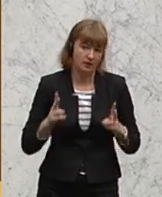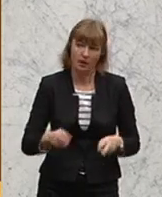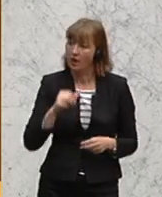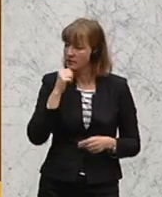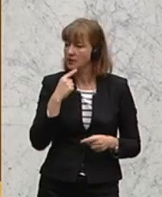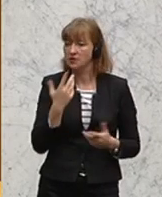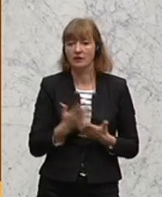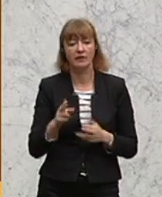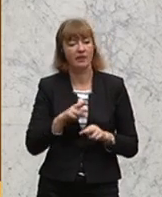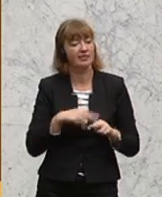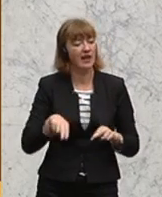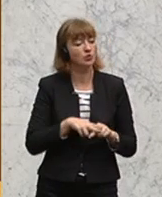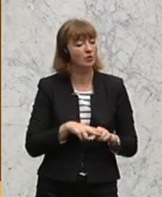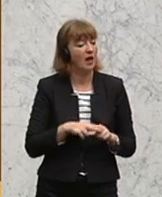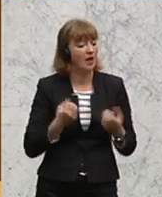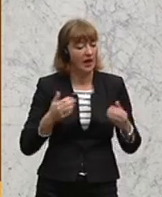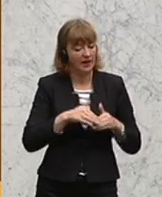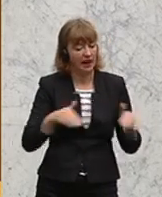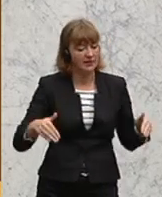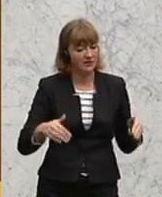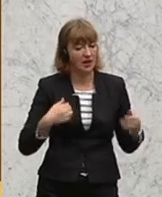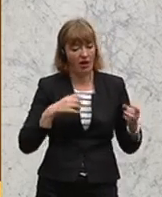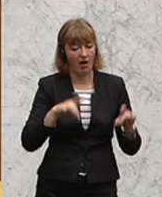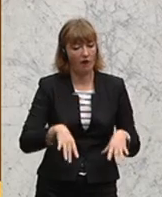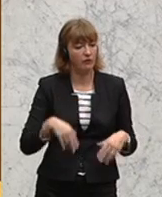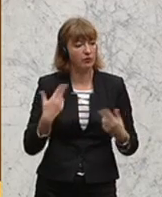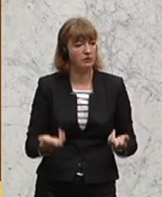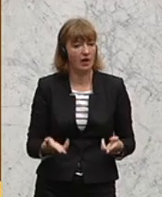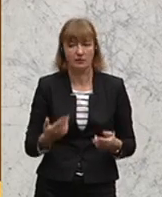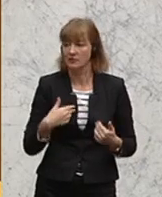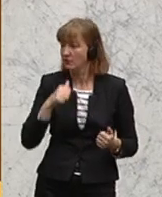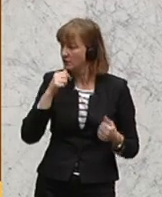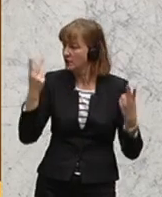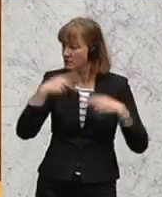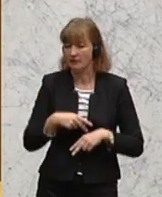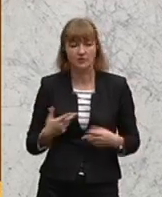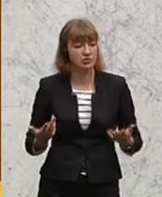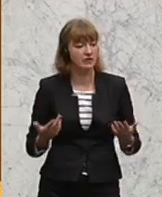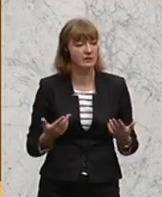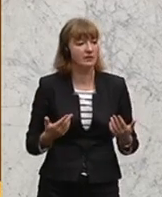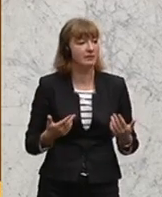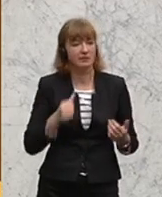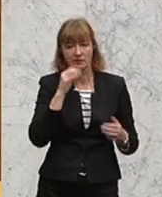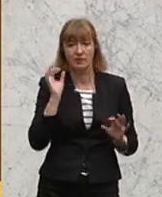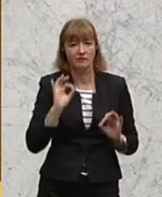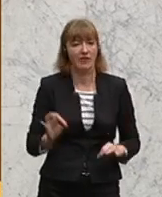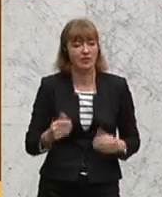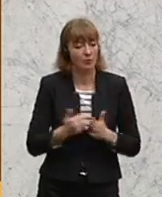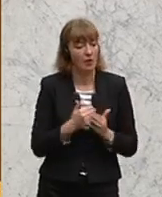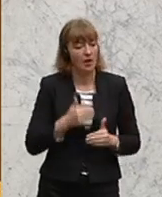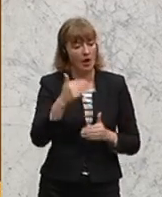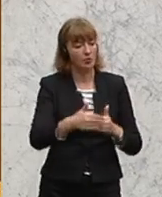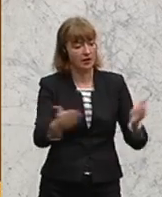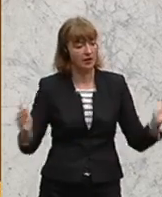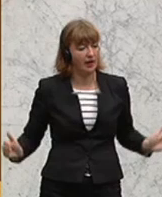nicht sagen, wir geben nationale Grenzen auf und gleichzeitig sind wir nicht bereit und nicht fähig, die neue